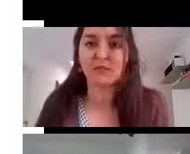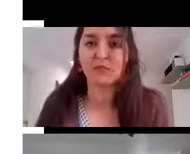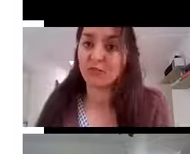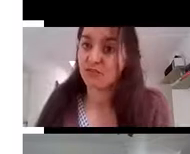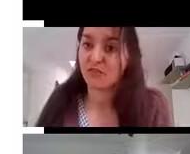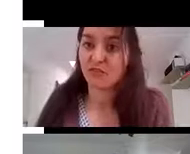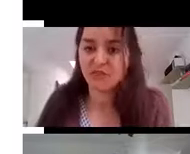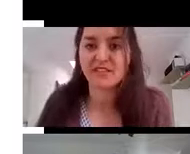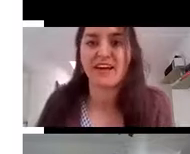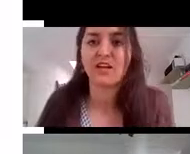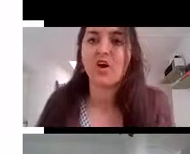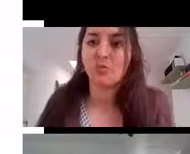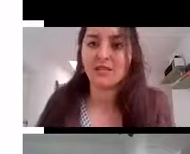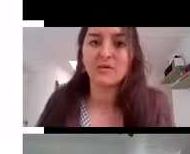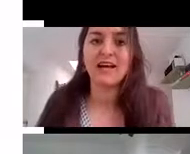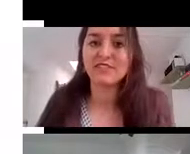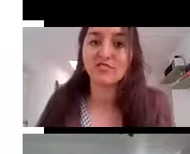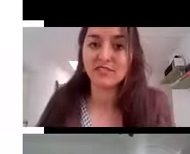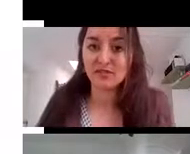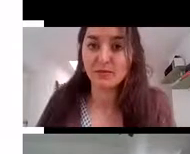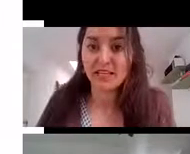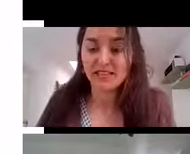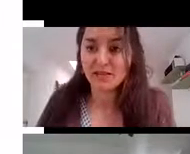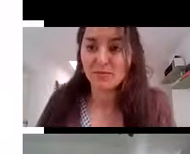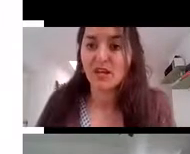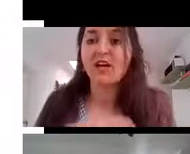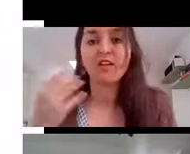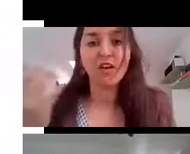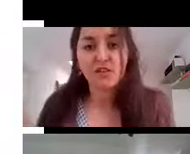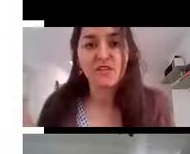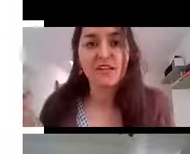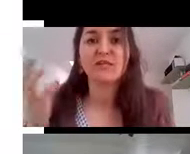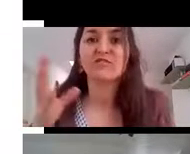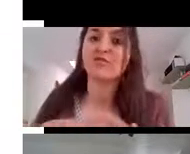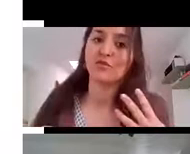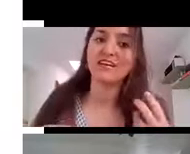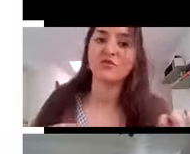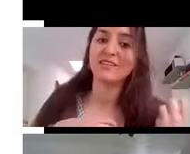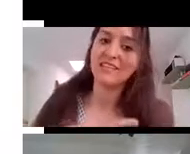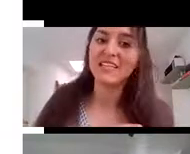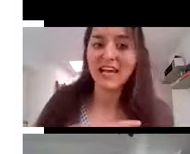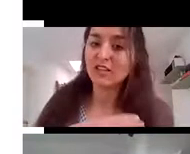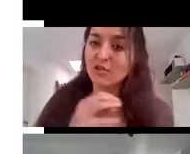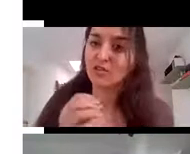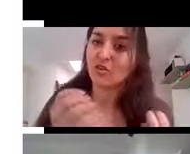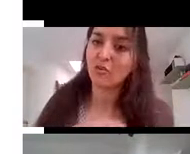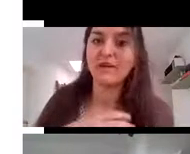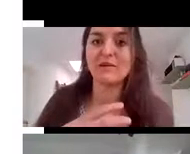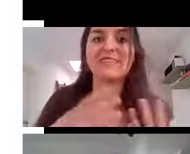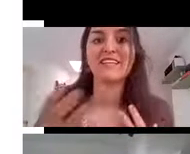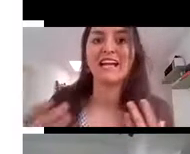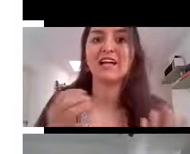kan dat naar bubbels van 200 gaan. Opnieuw exclusief de begeleiding. Andere verandering was dus, vorig jaar hadden we 3 dagen nodig